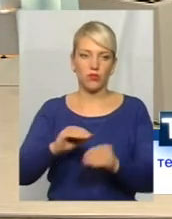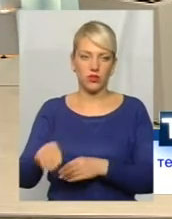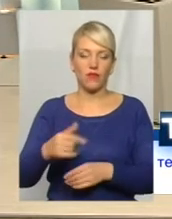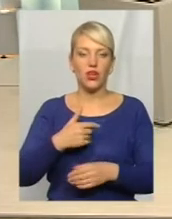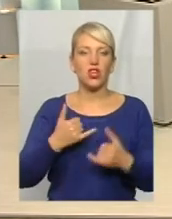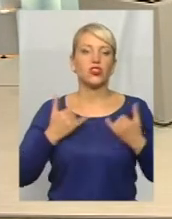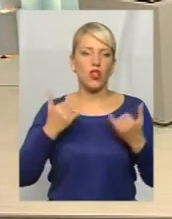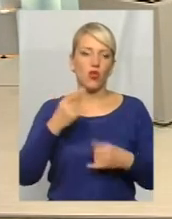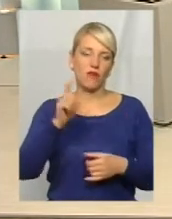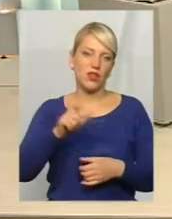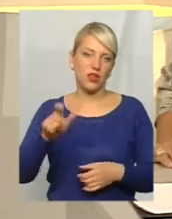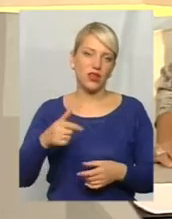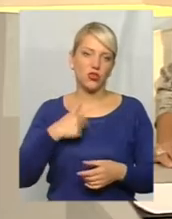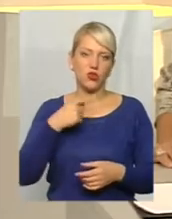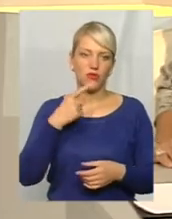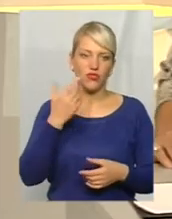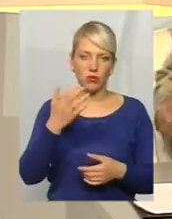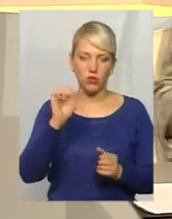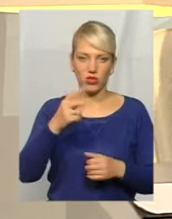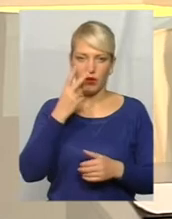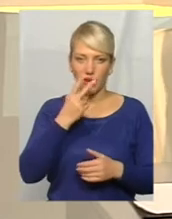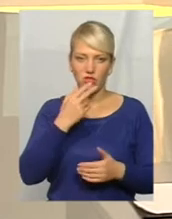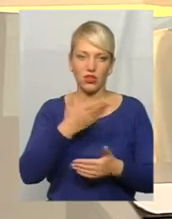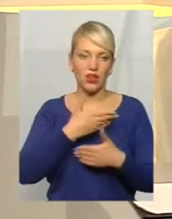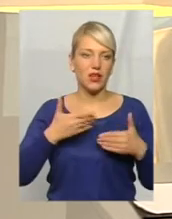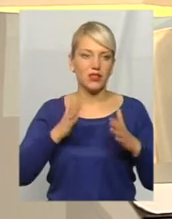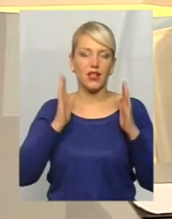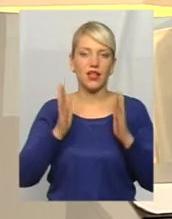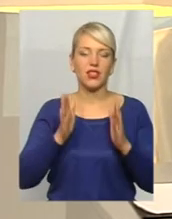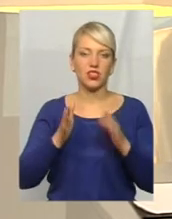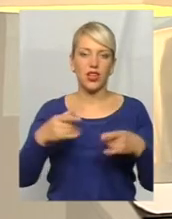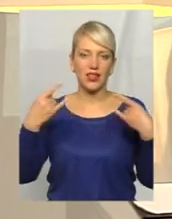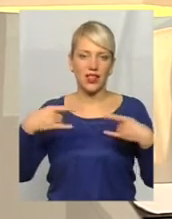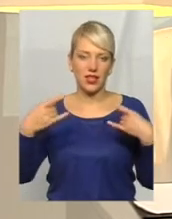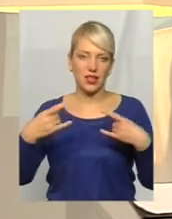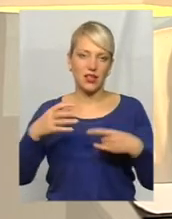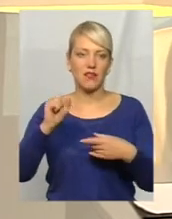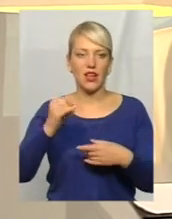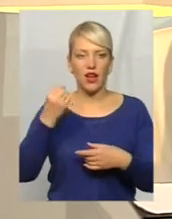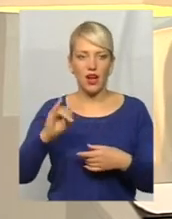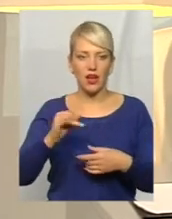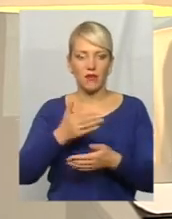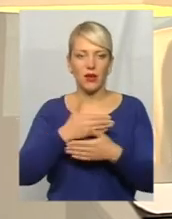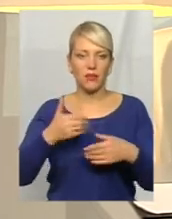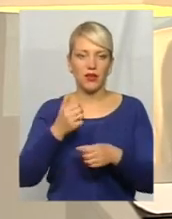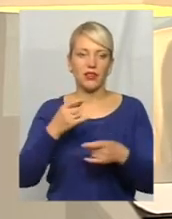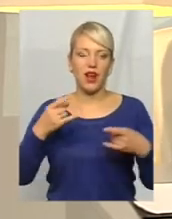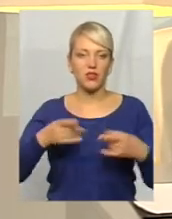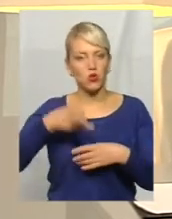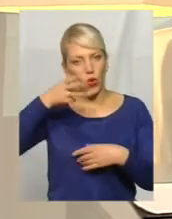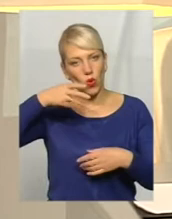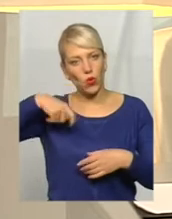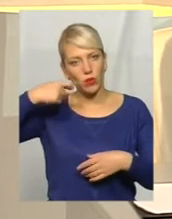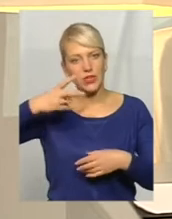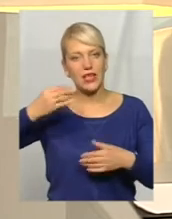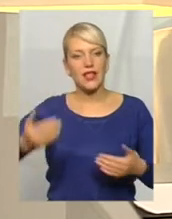зазначу, що ви можете нас дивитися, бачити не лише з телеекранів, а й ми транслюємось наживо